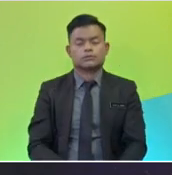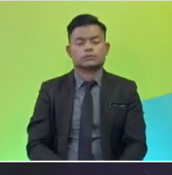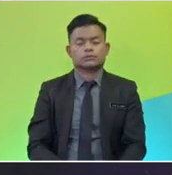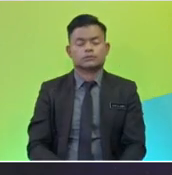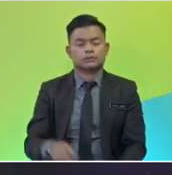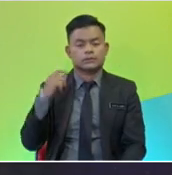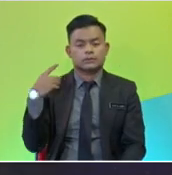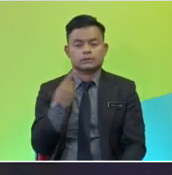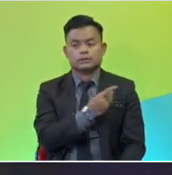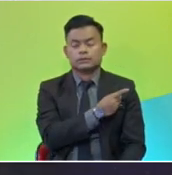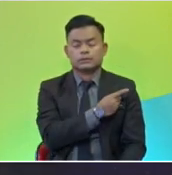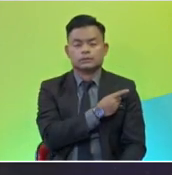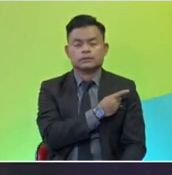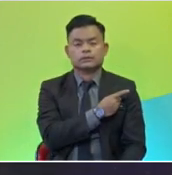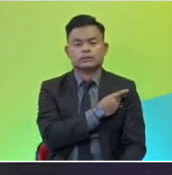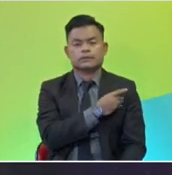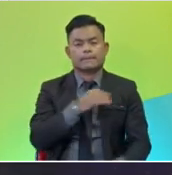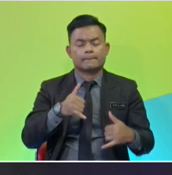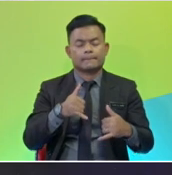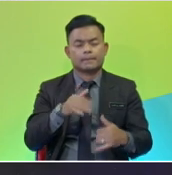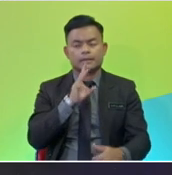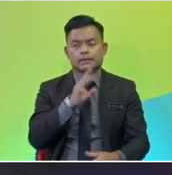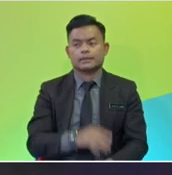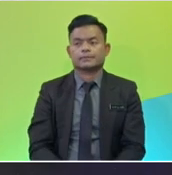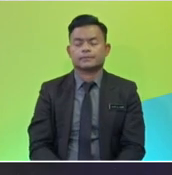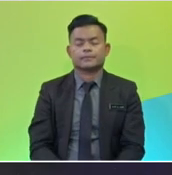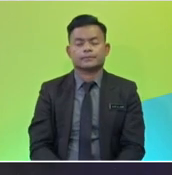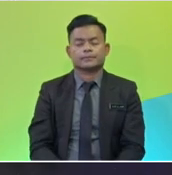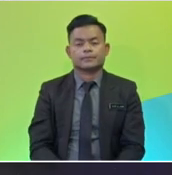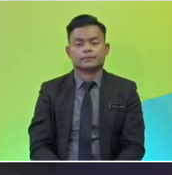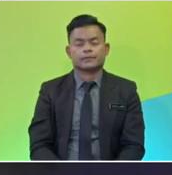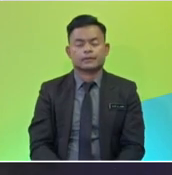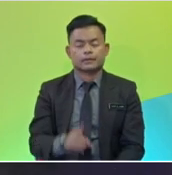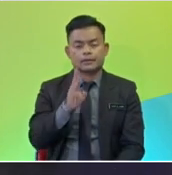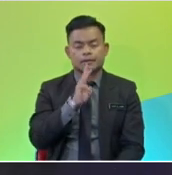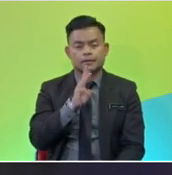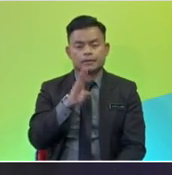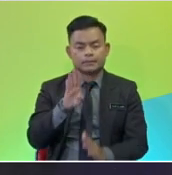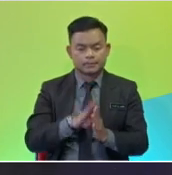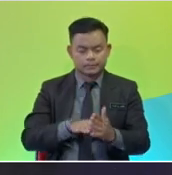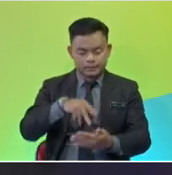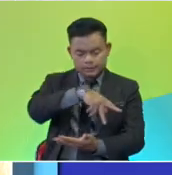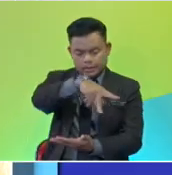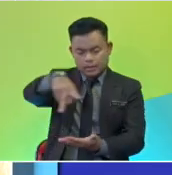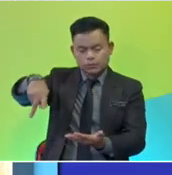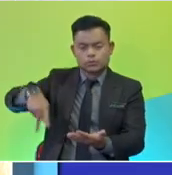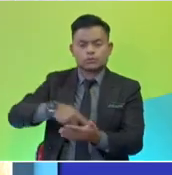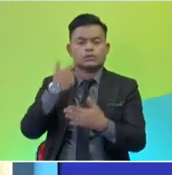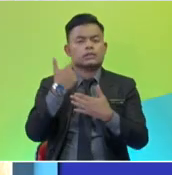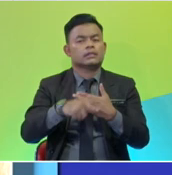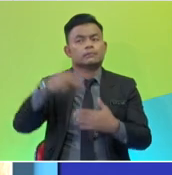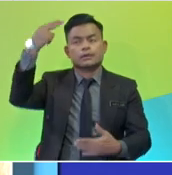Terangkan okey salah satu dapat lihat juga kat sini Cikgu bermain lompak Air bertakut ini selalu kalau lepas hujan Cikgu